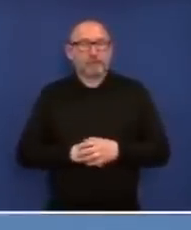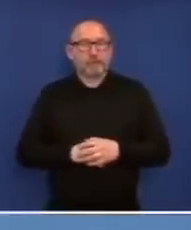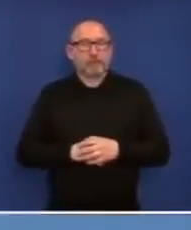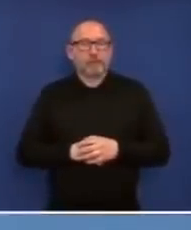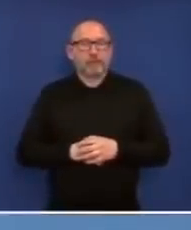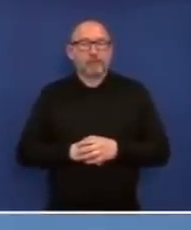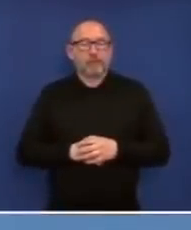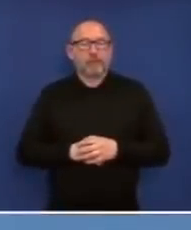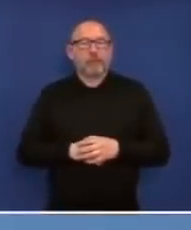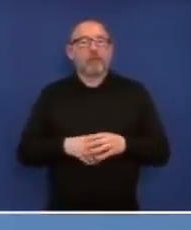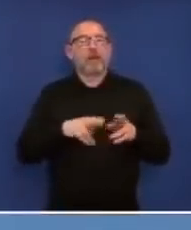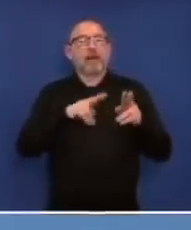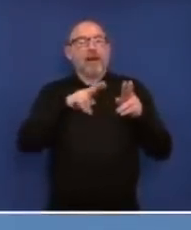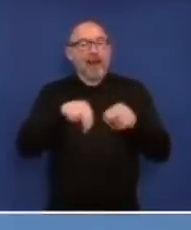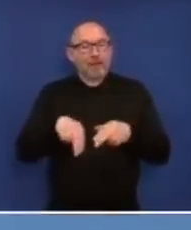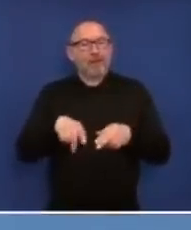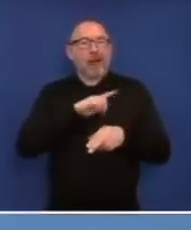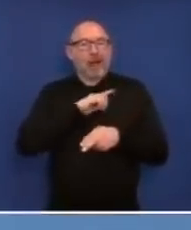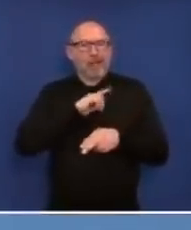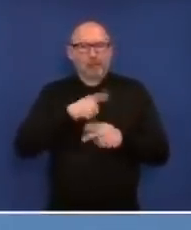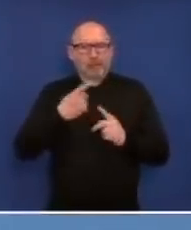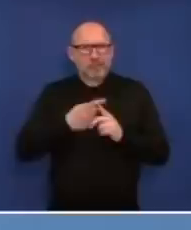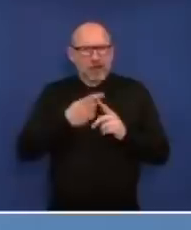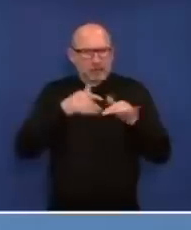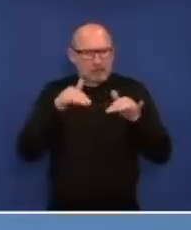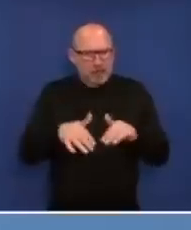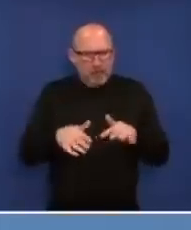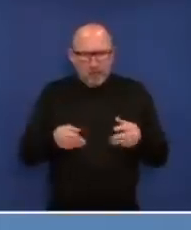Diese Zahl sollte ich eigentlich präsent haben.